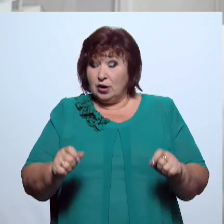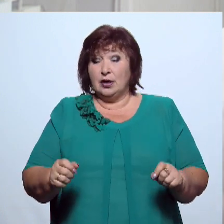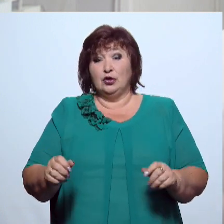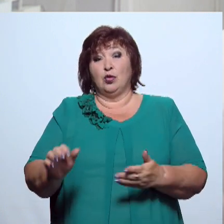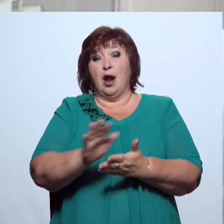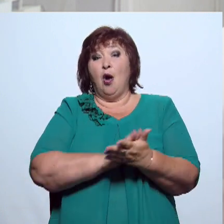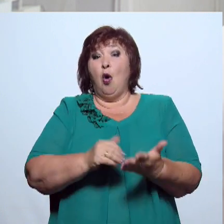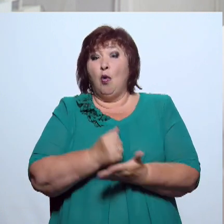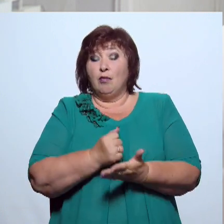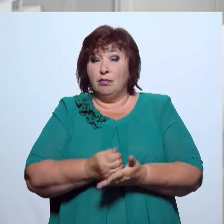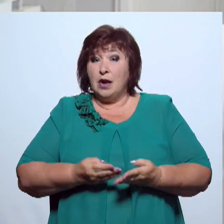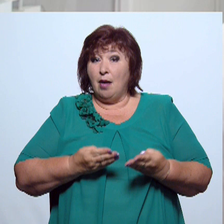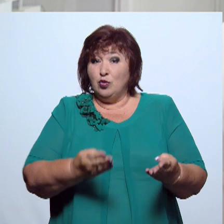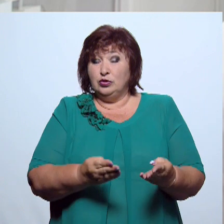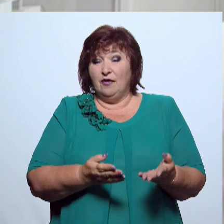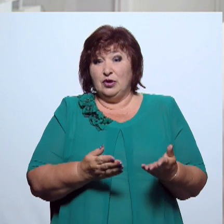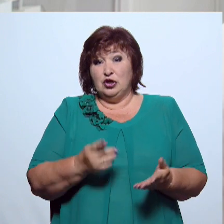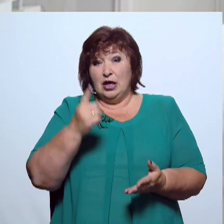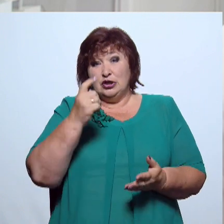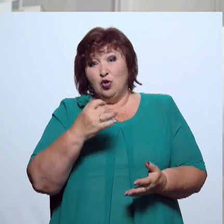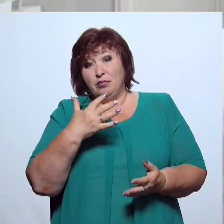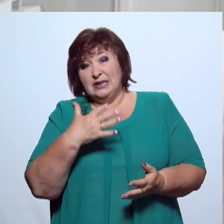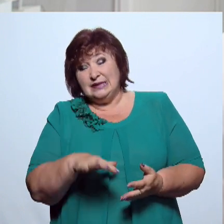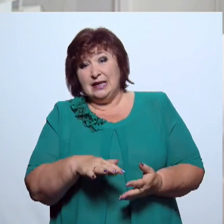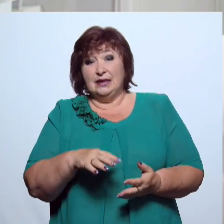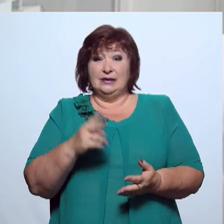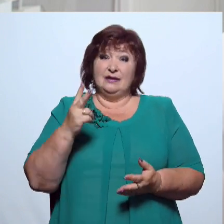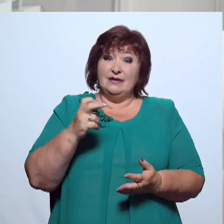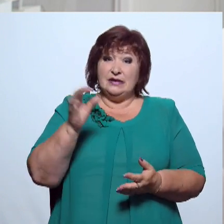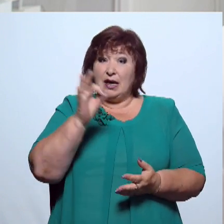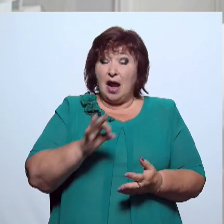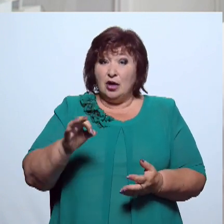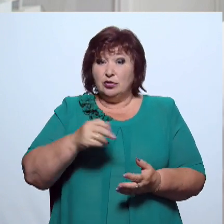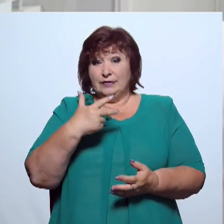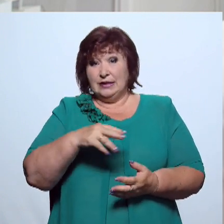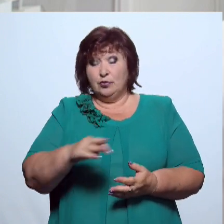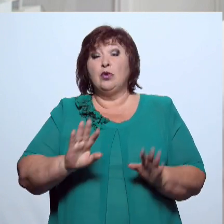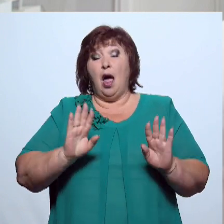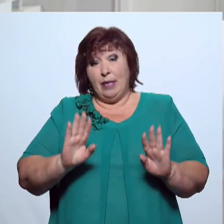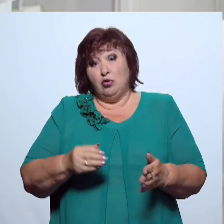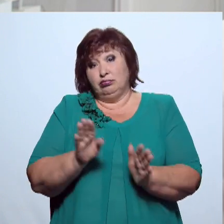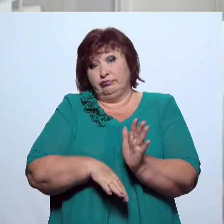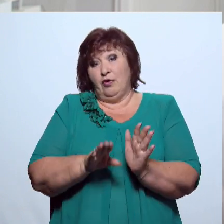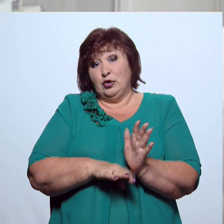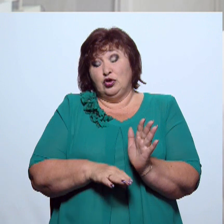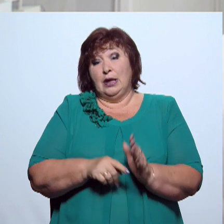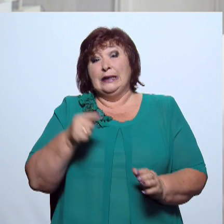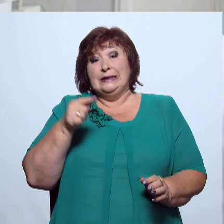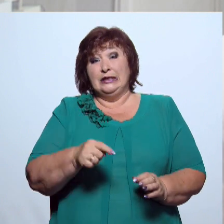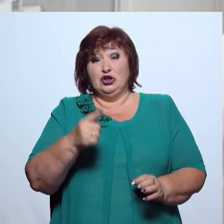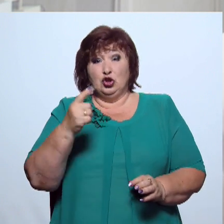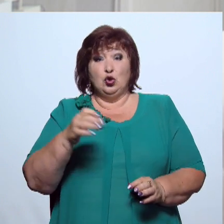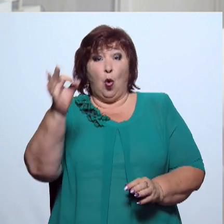муфельной печи 150 градусов-200, 30 минут. А затем мы уже высушили их в обычной печи с градусом